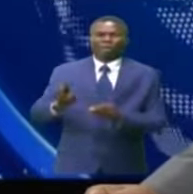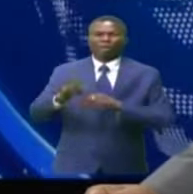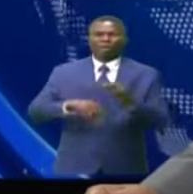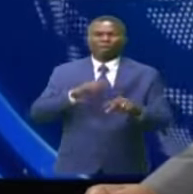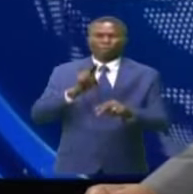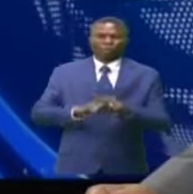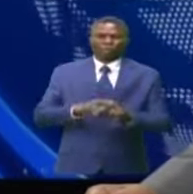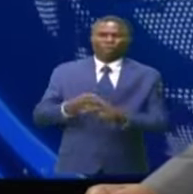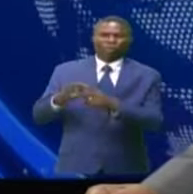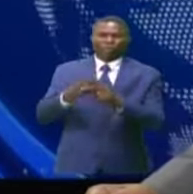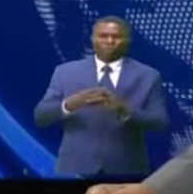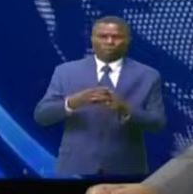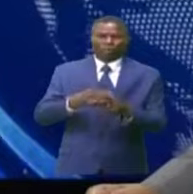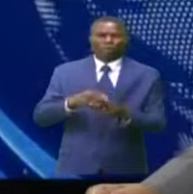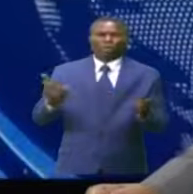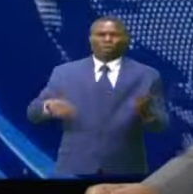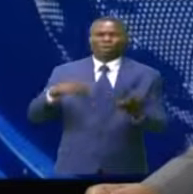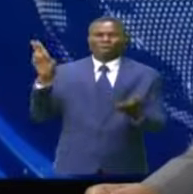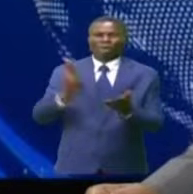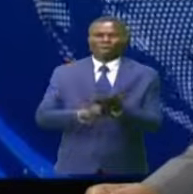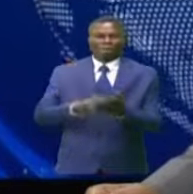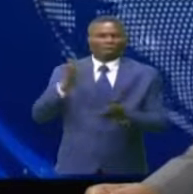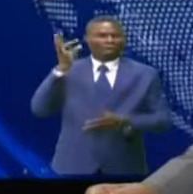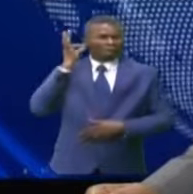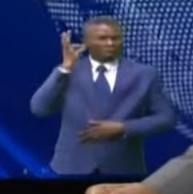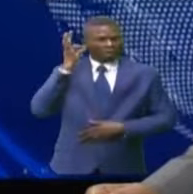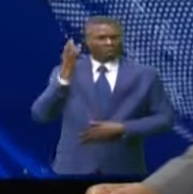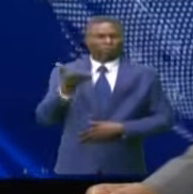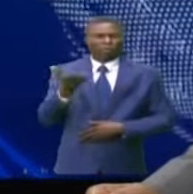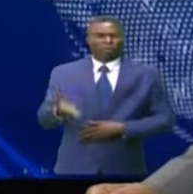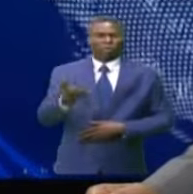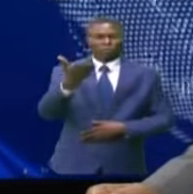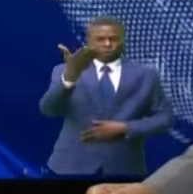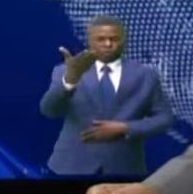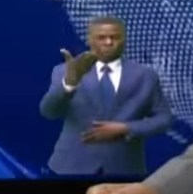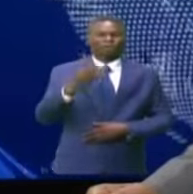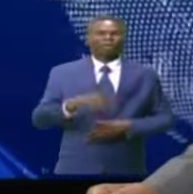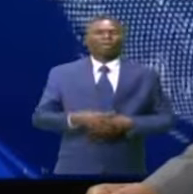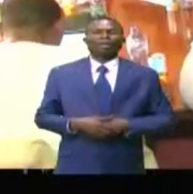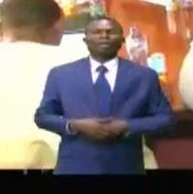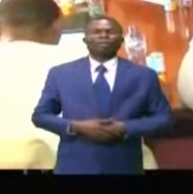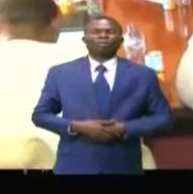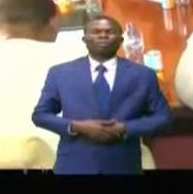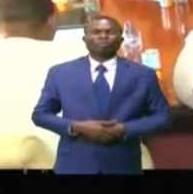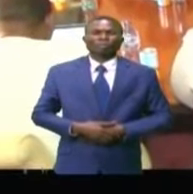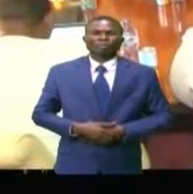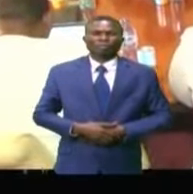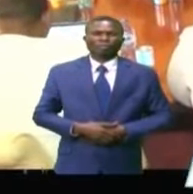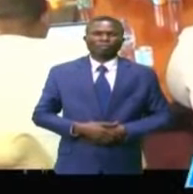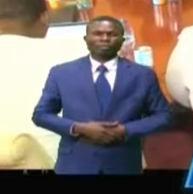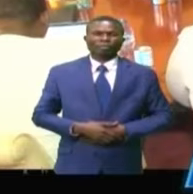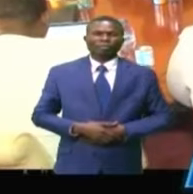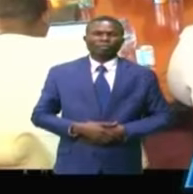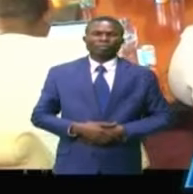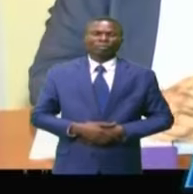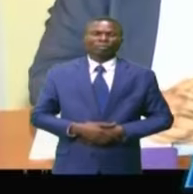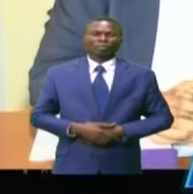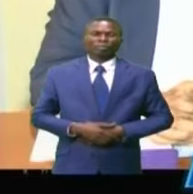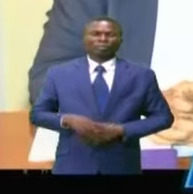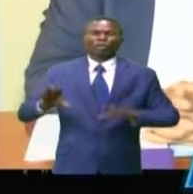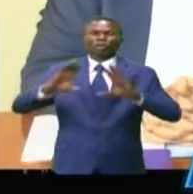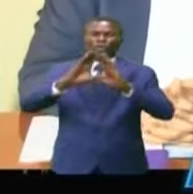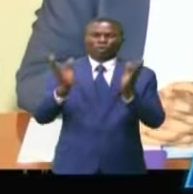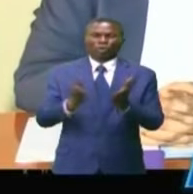national de suivi de l'accord cadre d'Addis Abeba, Jean-Richard Kouale, Gabriel Makelele. Évaluer si la